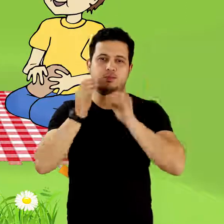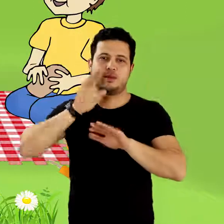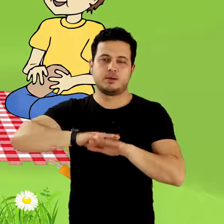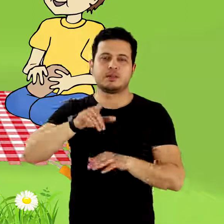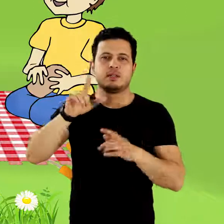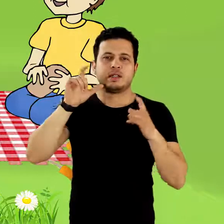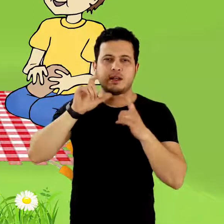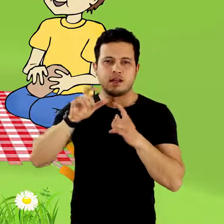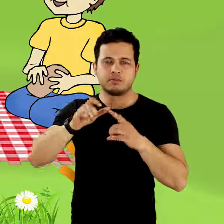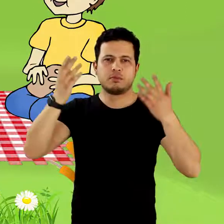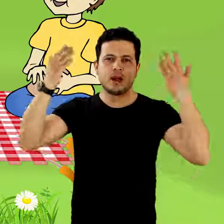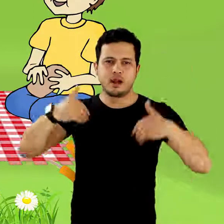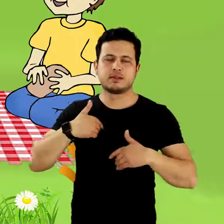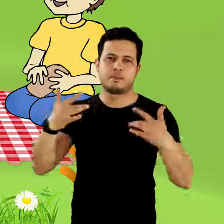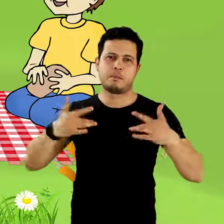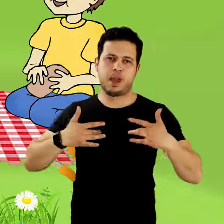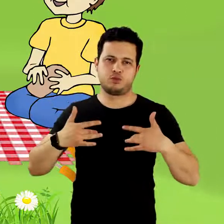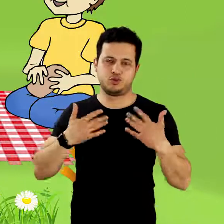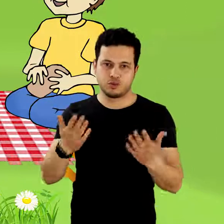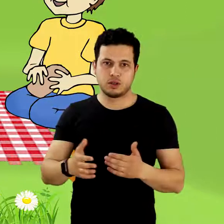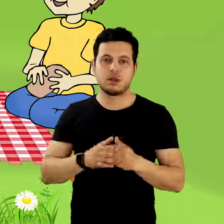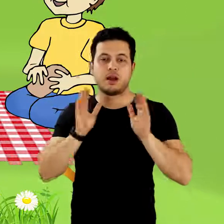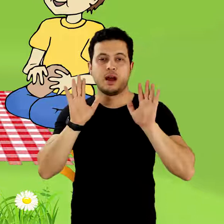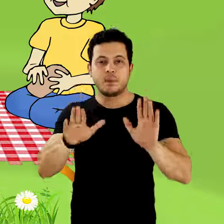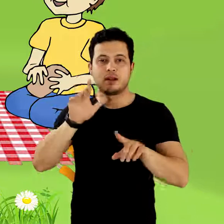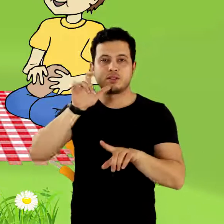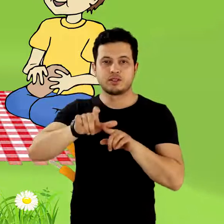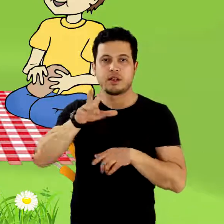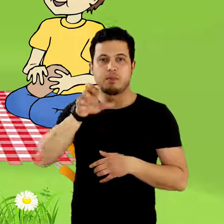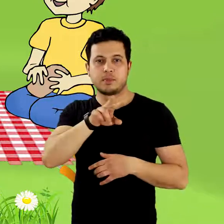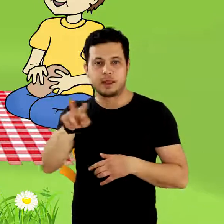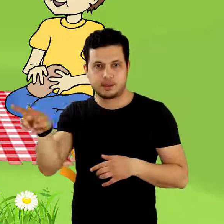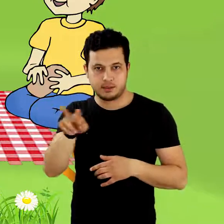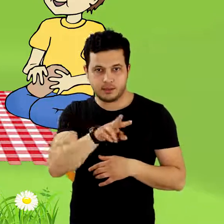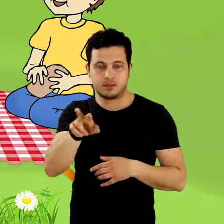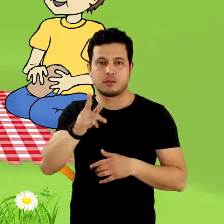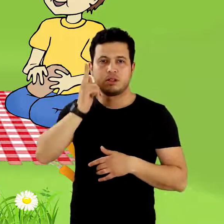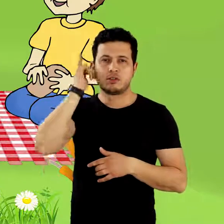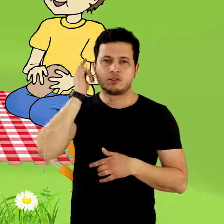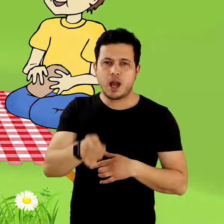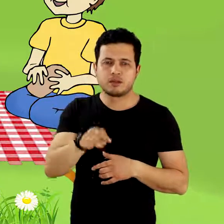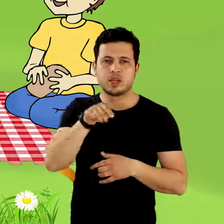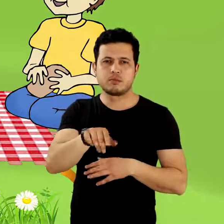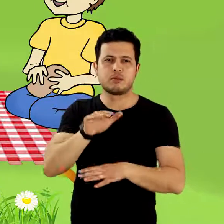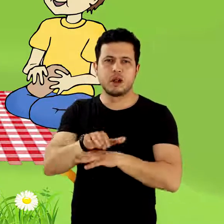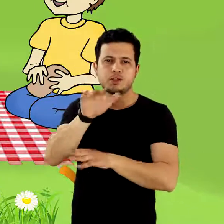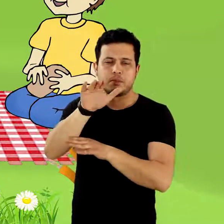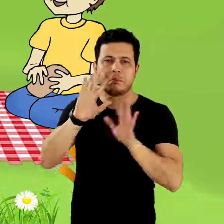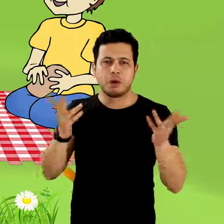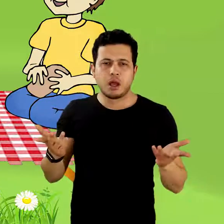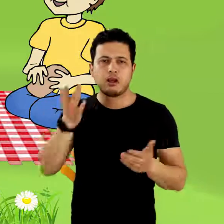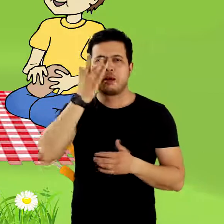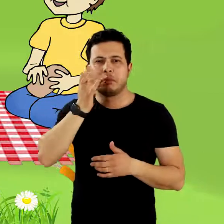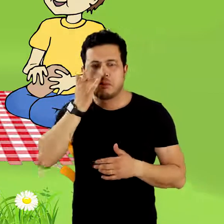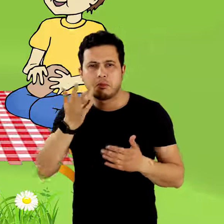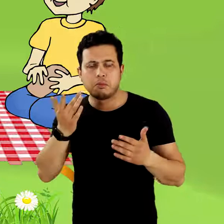Selim halinden çok memnundu. Ancak Çınar ve Pınar gerçekte mi, yolculukta mı olduklarını